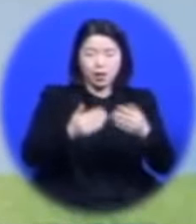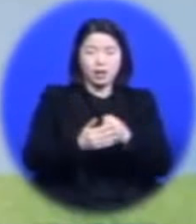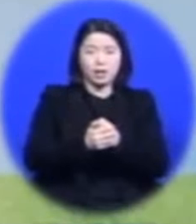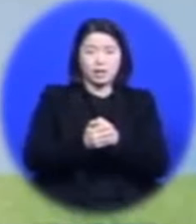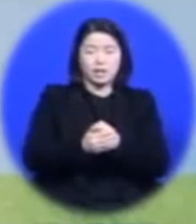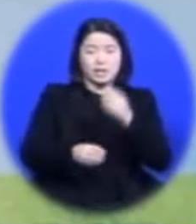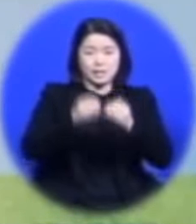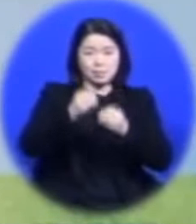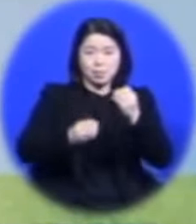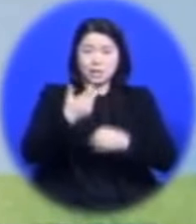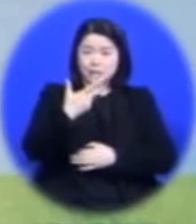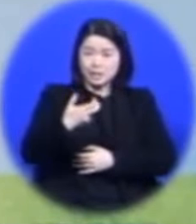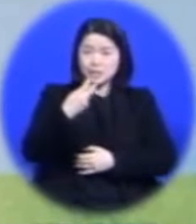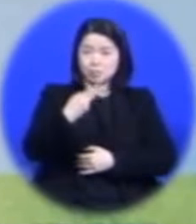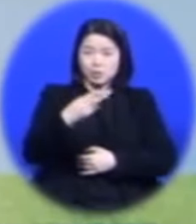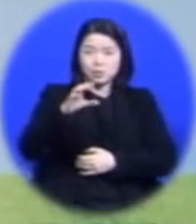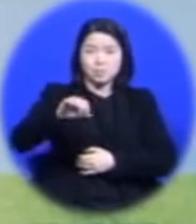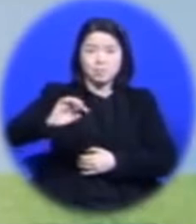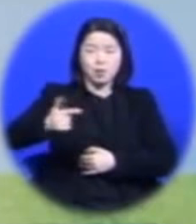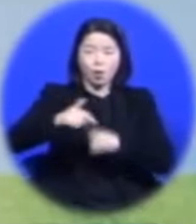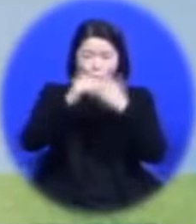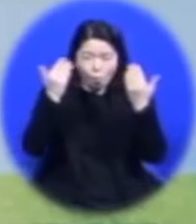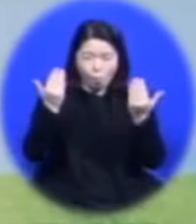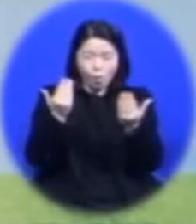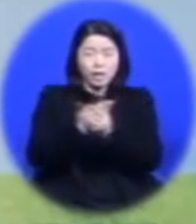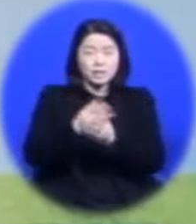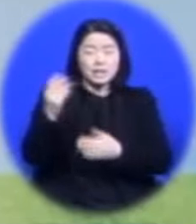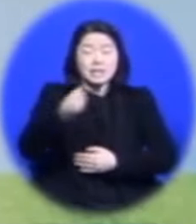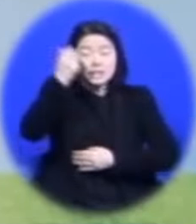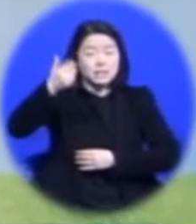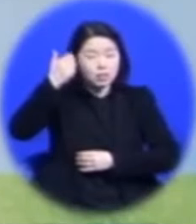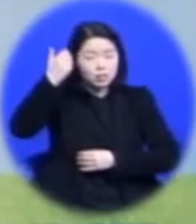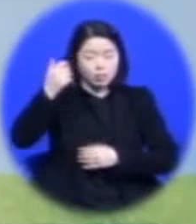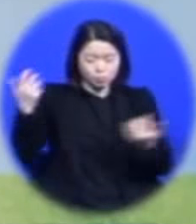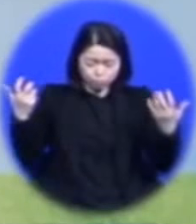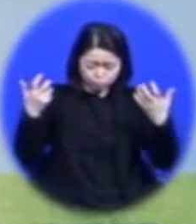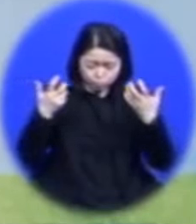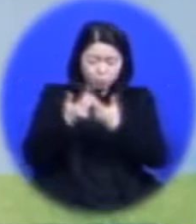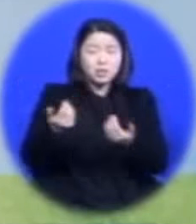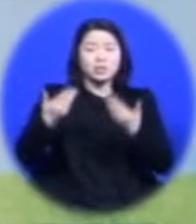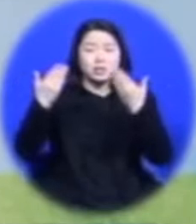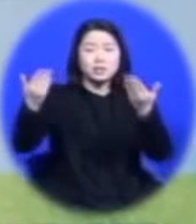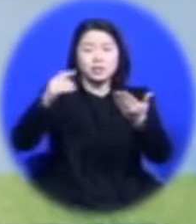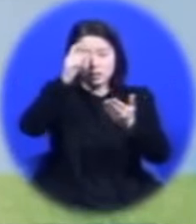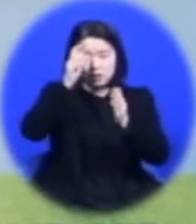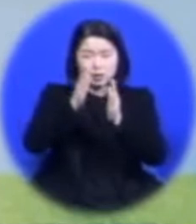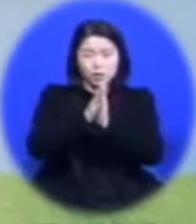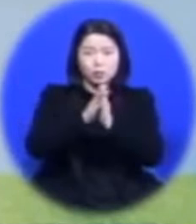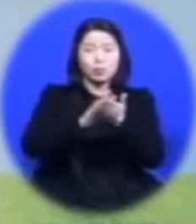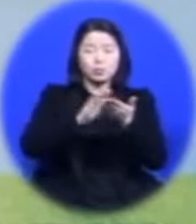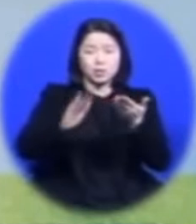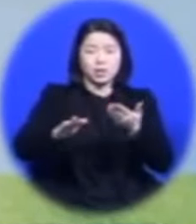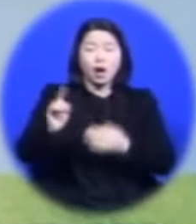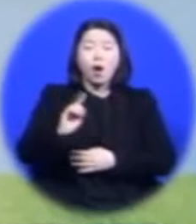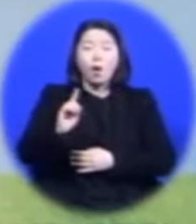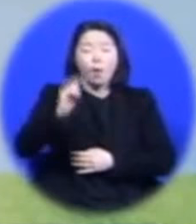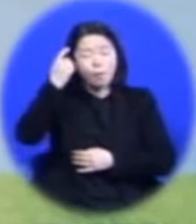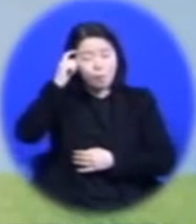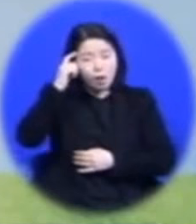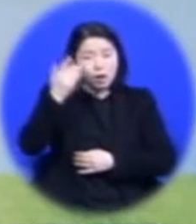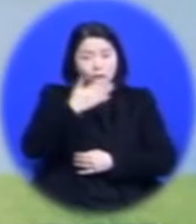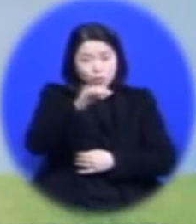시편 72편 완전히 성령이 충만해서 드리는 기도입니다 어째서 그렇게 판단할 수